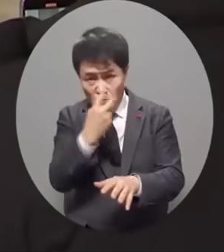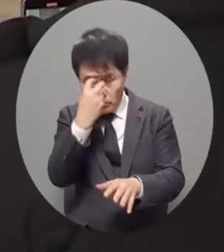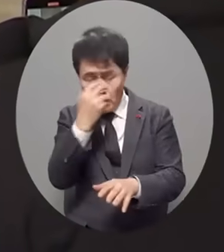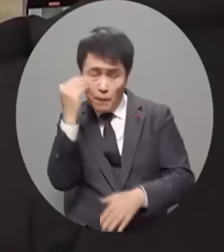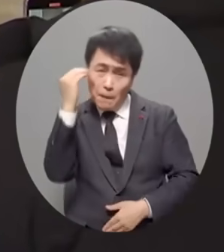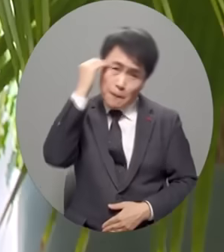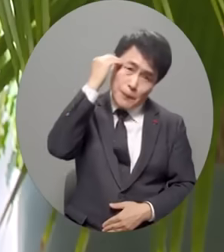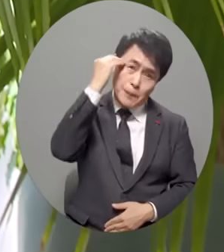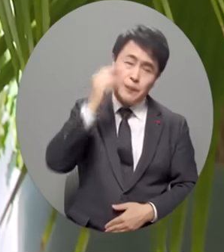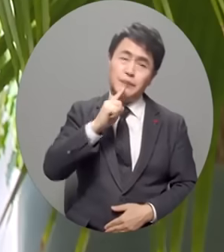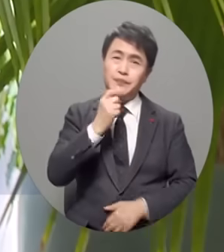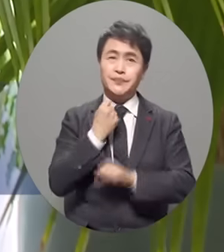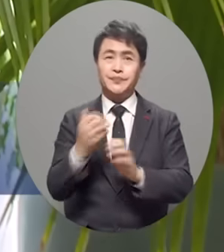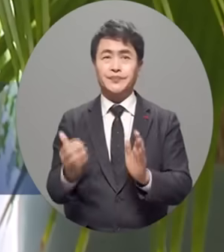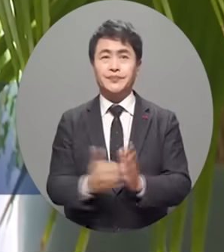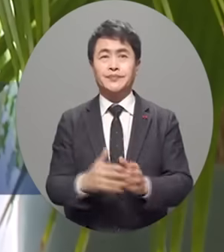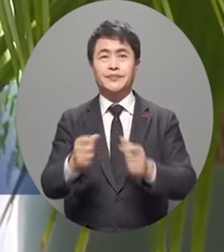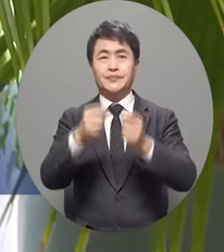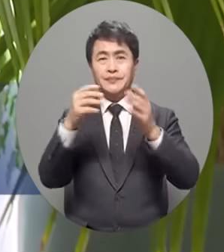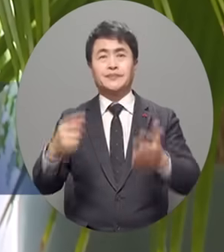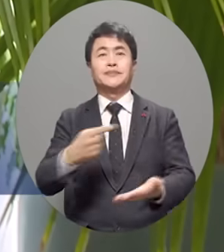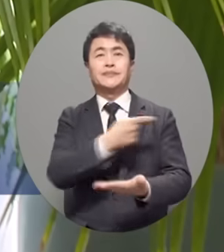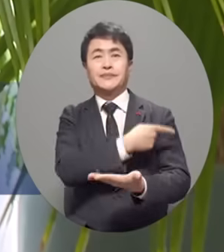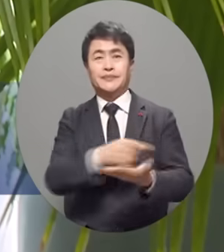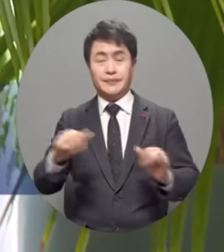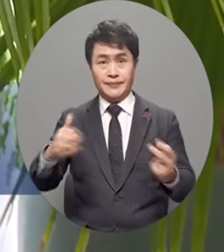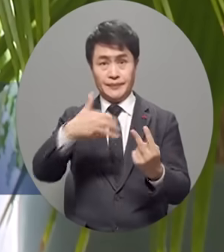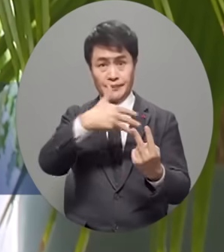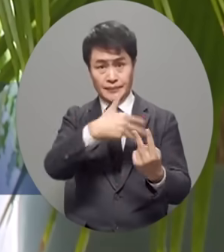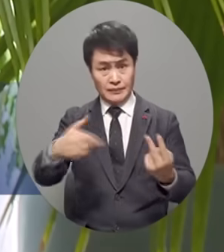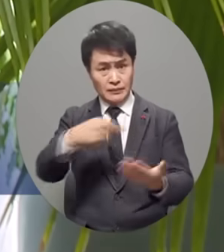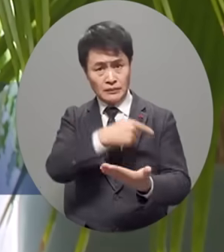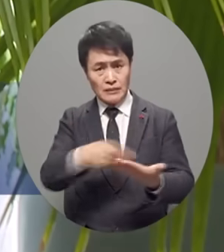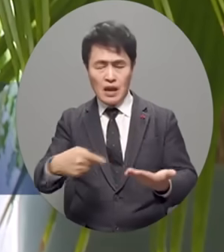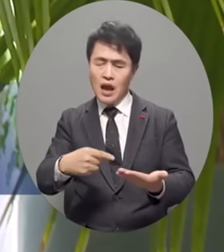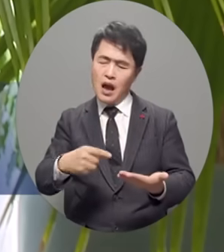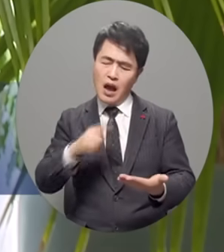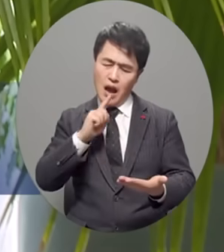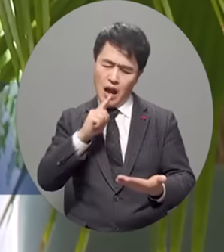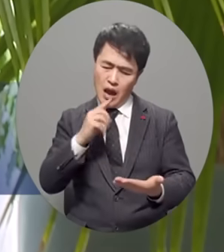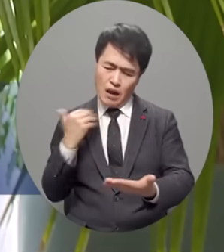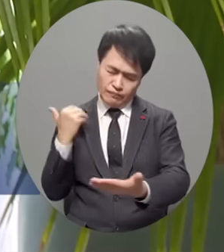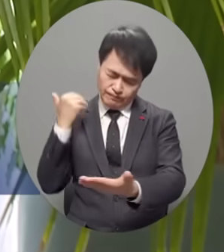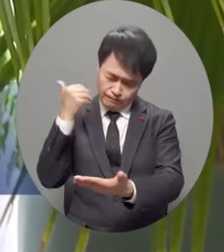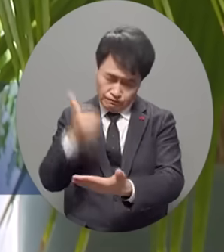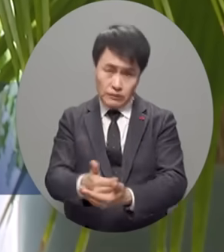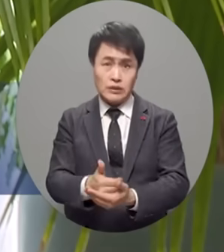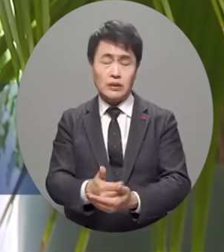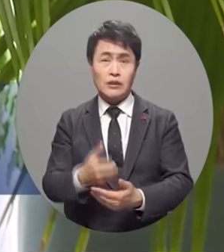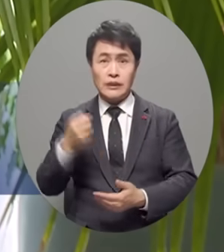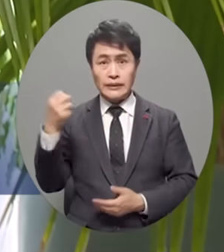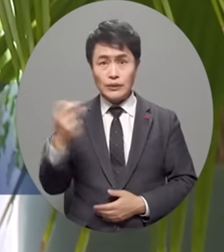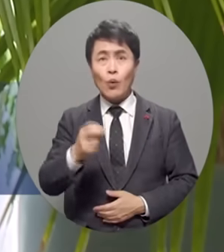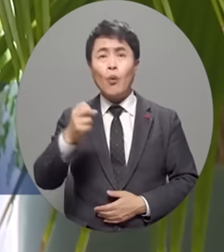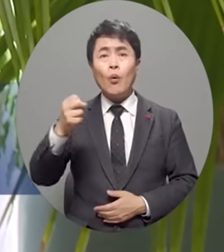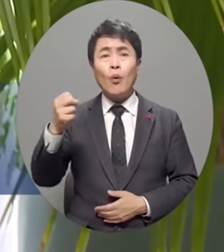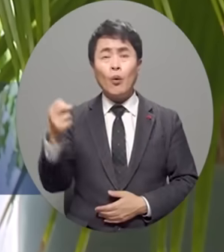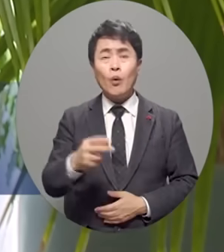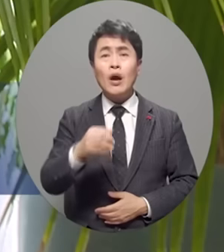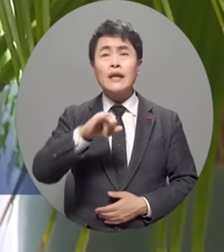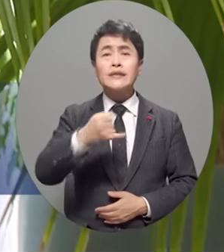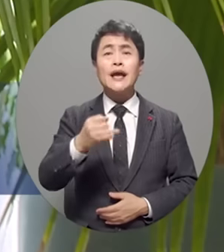판시했습니다. 그동안 피해자들한테 2차 가해가 말도 할 수 없이 가해졌었고 심지어는